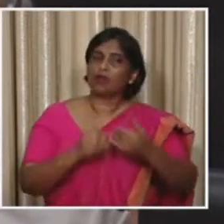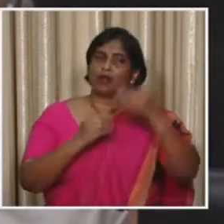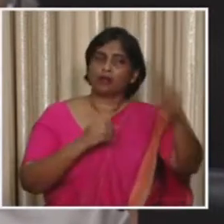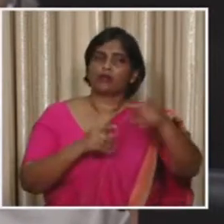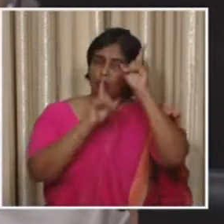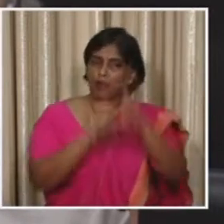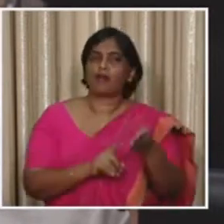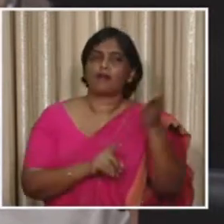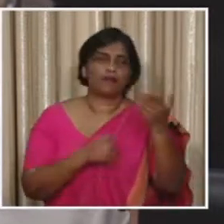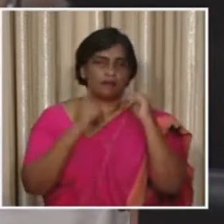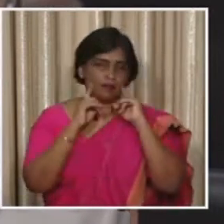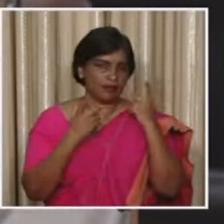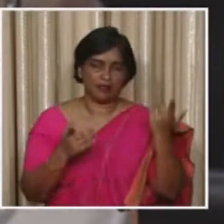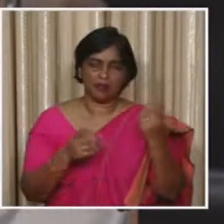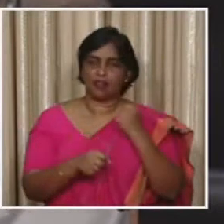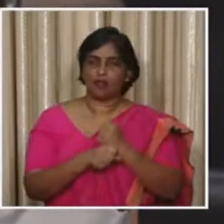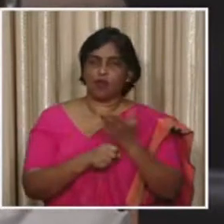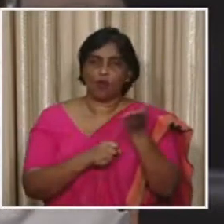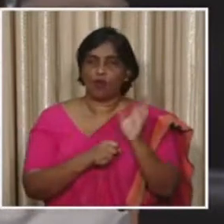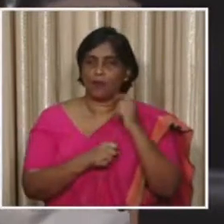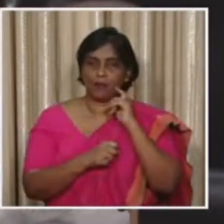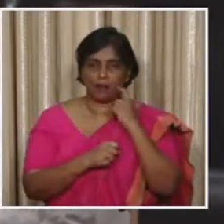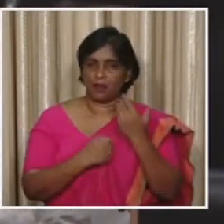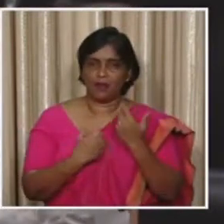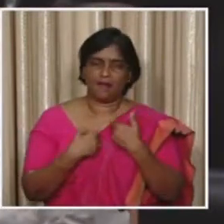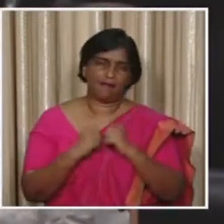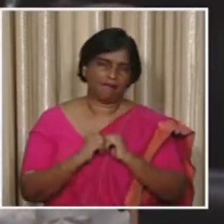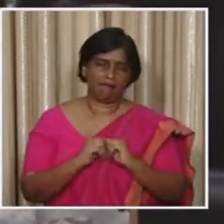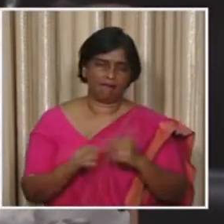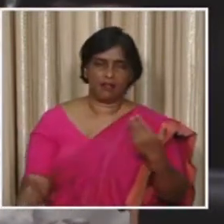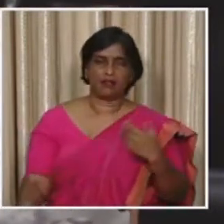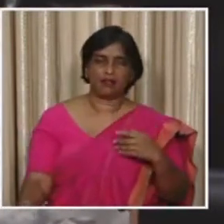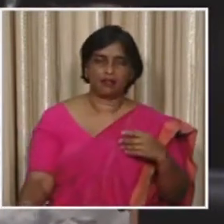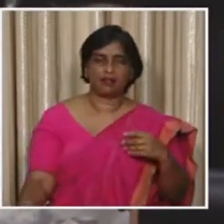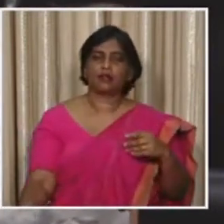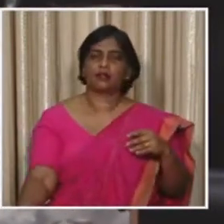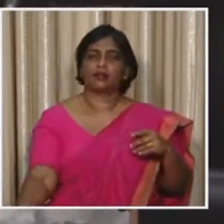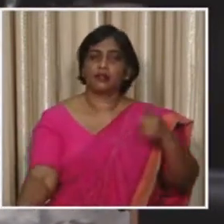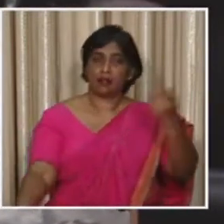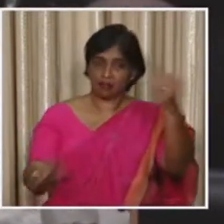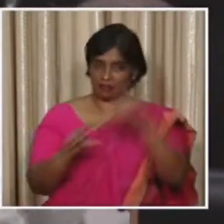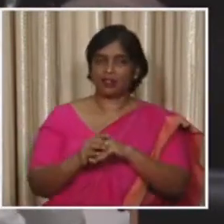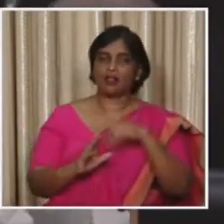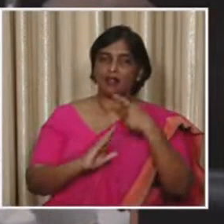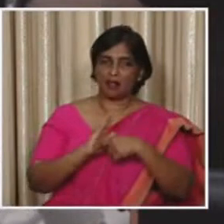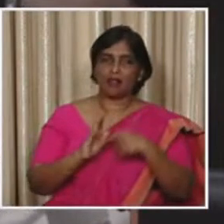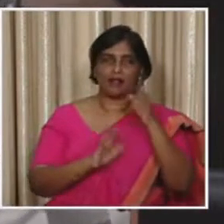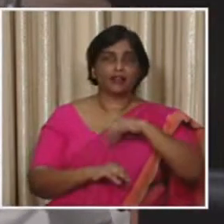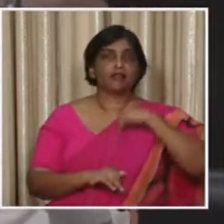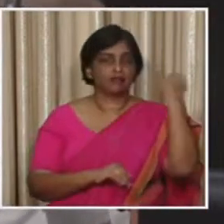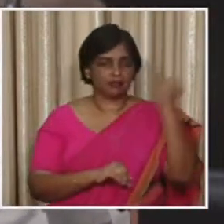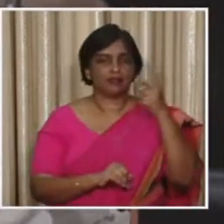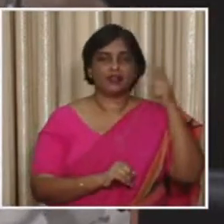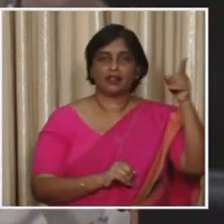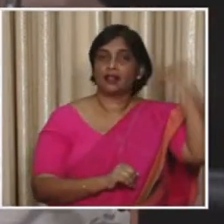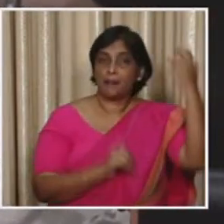තරම් ගුස්මාන්ලා ඇති මන් දන්නේ. ගුස්මාන්ලා ගැන මට නම් වැඩක් නැහැ. ගුස්මාන්ලා ඔයගොල්ලෝ මෙහාට එන්නේ ලංකාවට එන්නේ කතාවක් කරන්න.